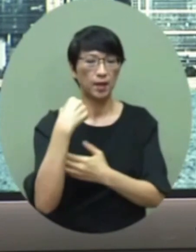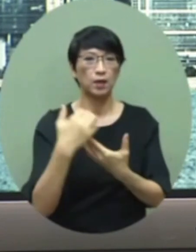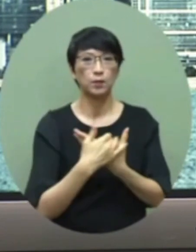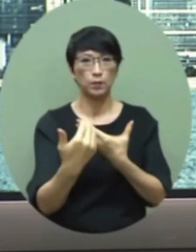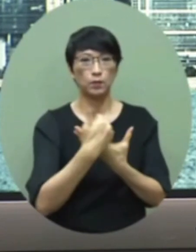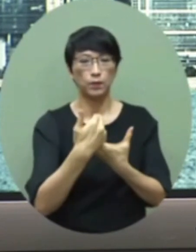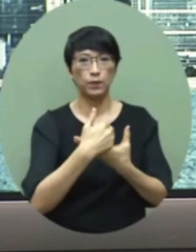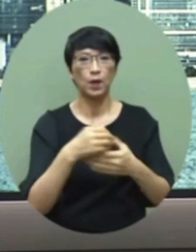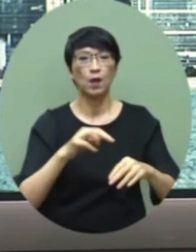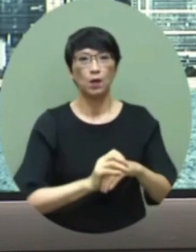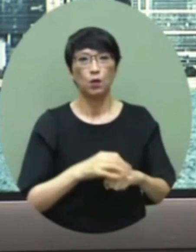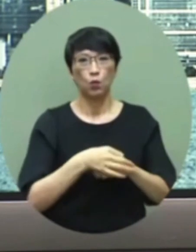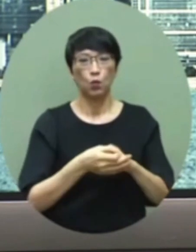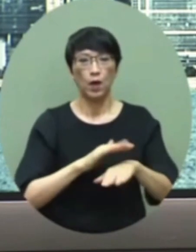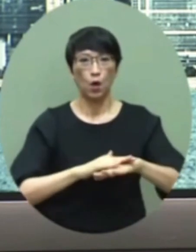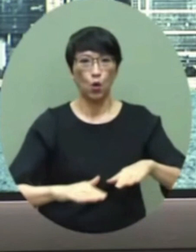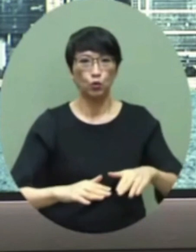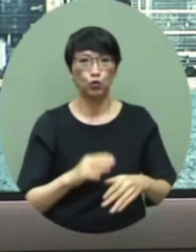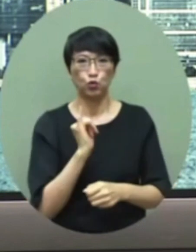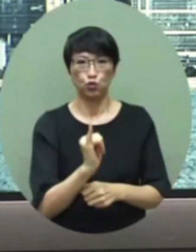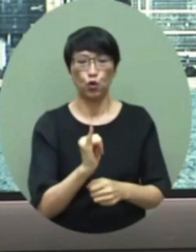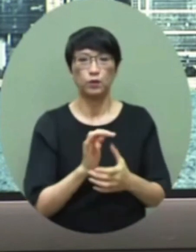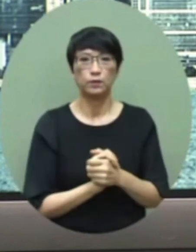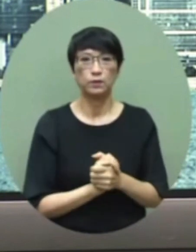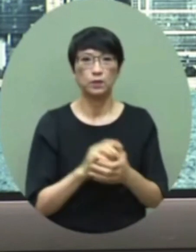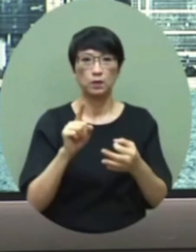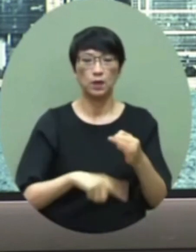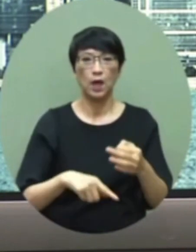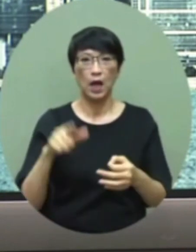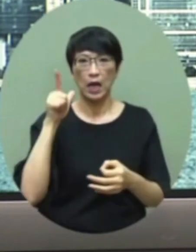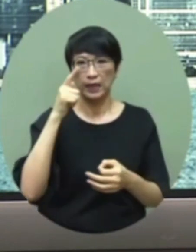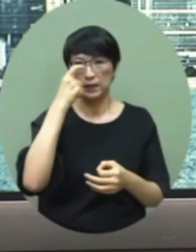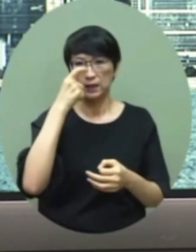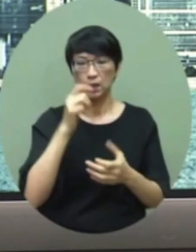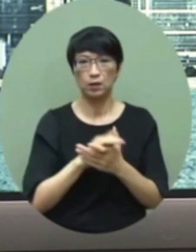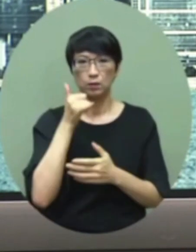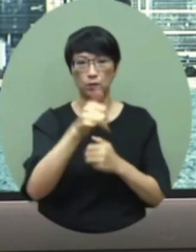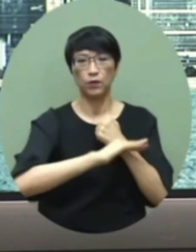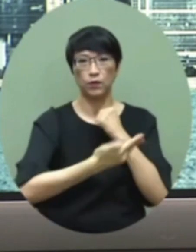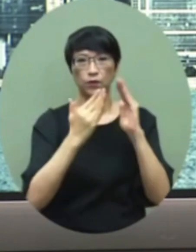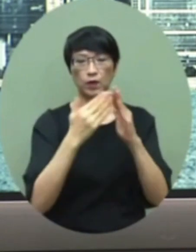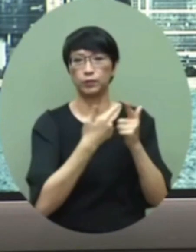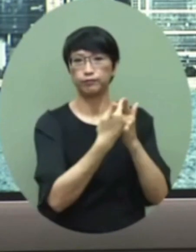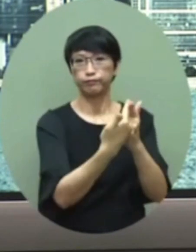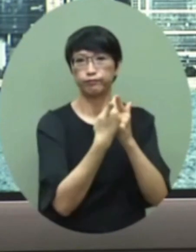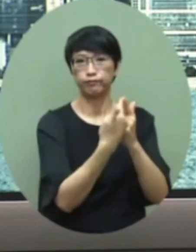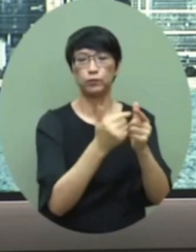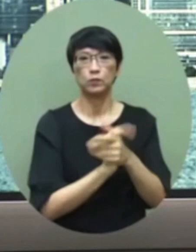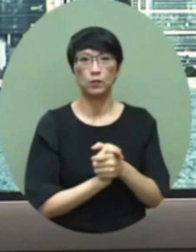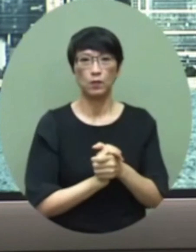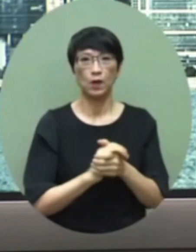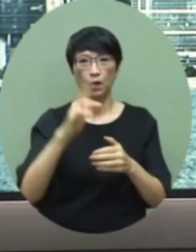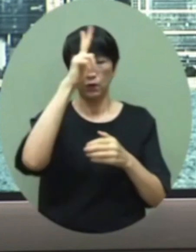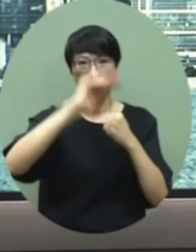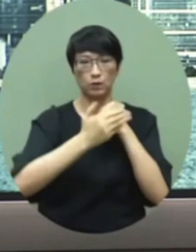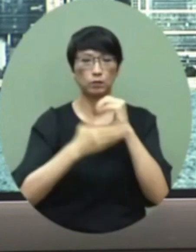危害國家安全罪的黎智英出庭辯護。律政司司